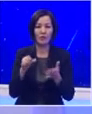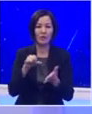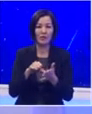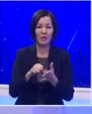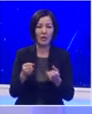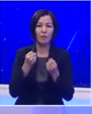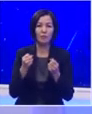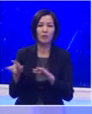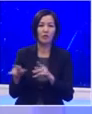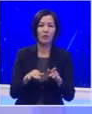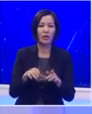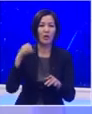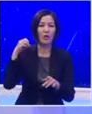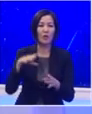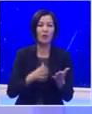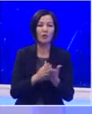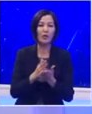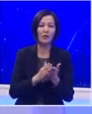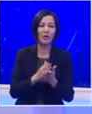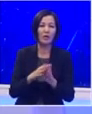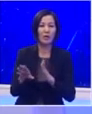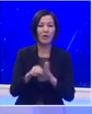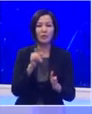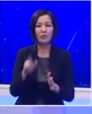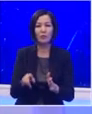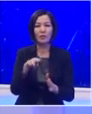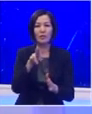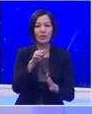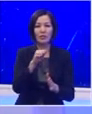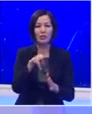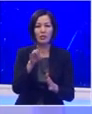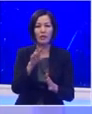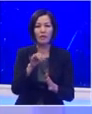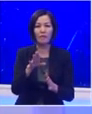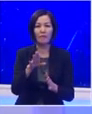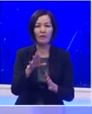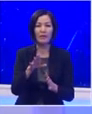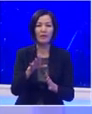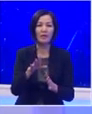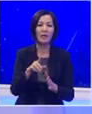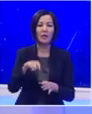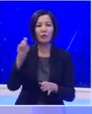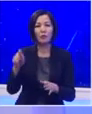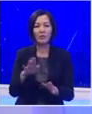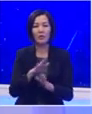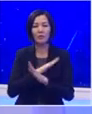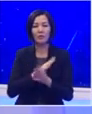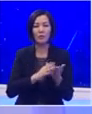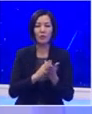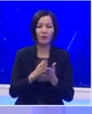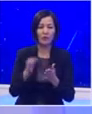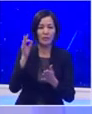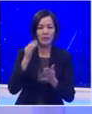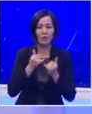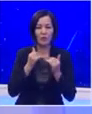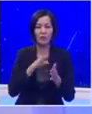былғары қолғап шебері қатысты. Спорттық шара оған соғысының ардагері депутат Ерғалым Жданов пен майдан даласында қаза болған жауынгерлерді еске